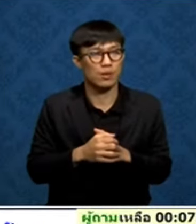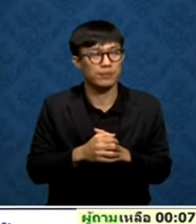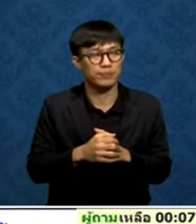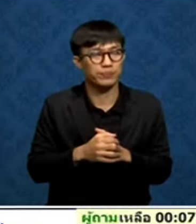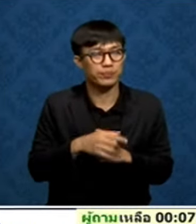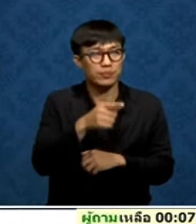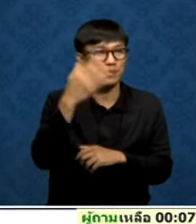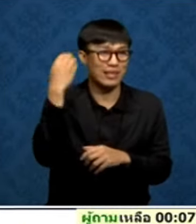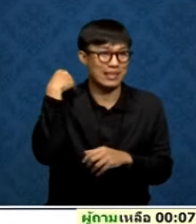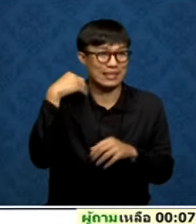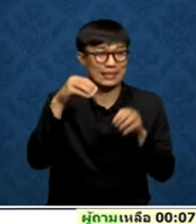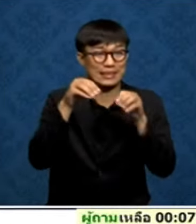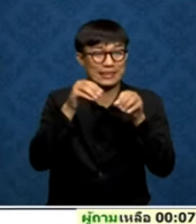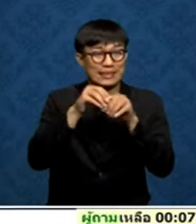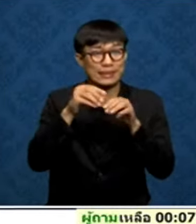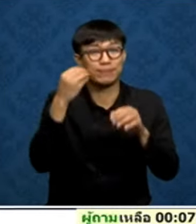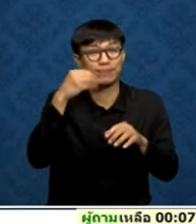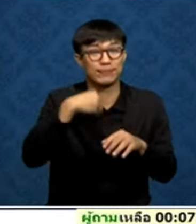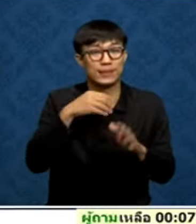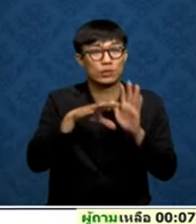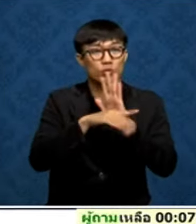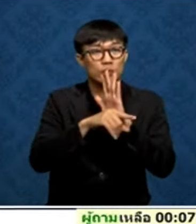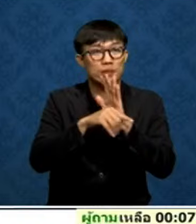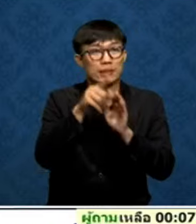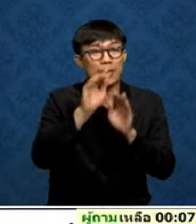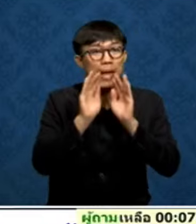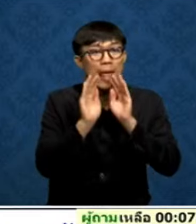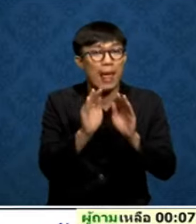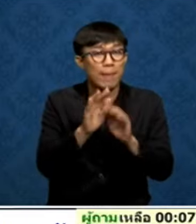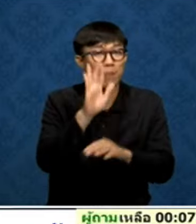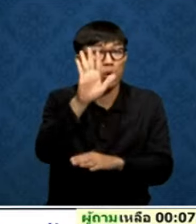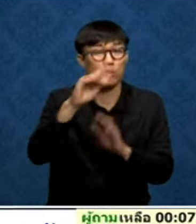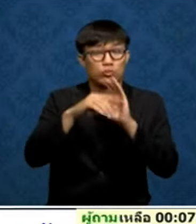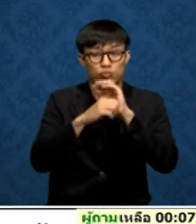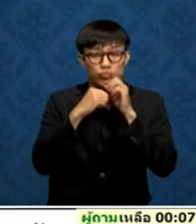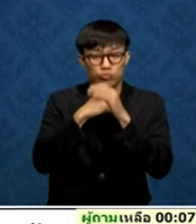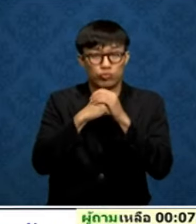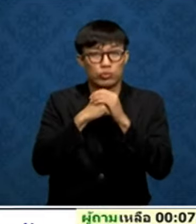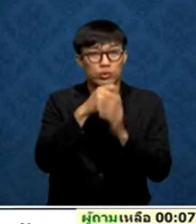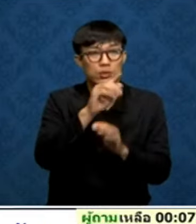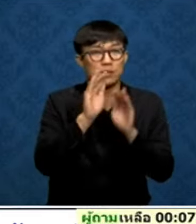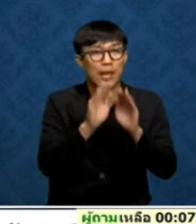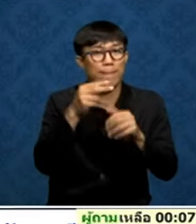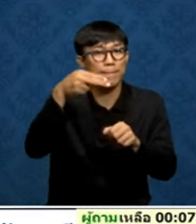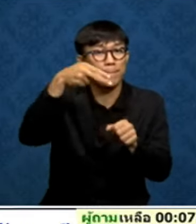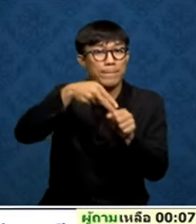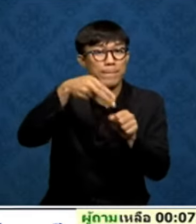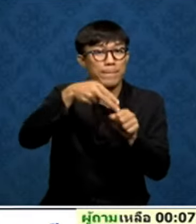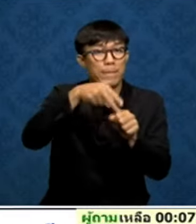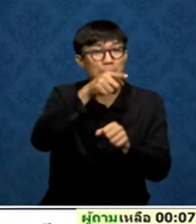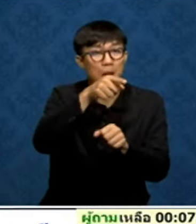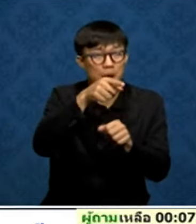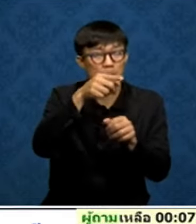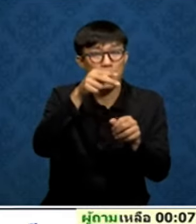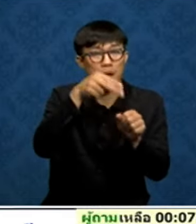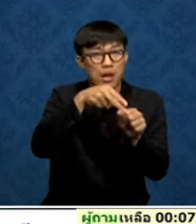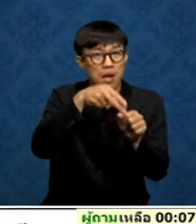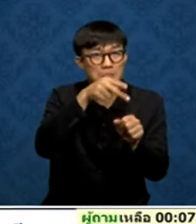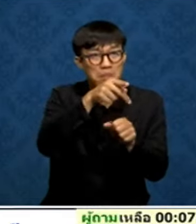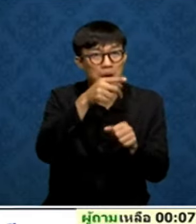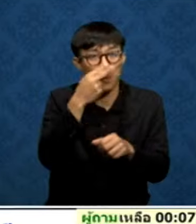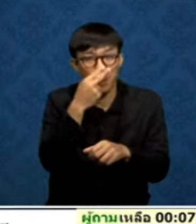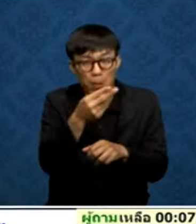ครับอำเภอศรีราชาครับเป็นโรงเก็บน้ำมันครับของบริษัทจีนแห่งหนึ่งครับดูจากภาพครับก็เห็นครับไม่มีมาตรฐานอะไรเลยครับเปิดคังอาซ่า